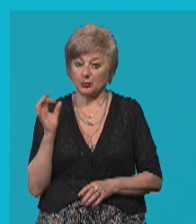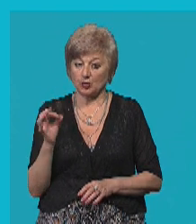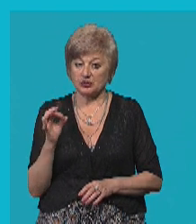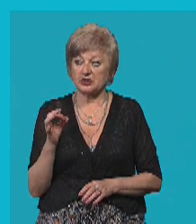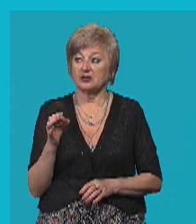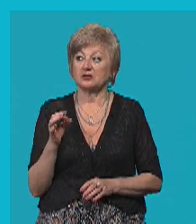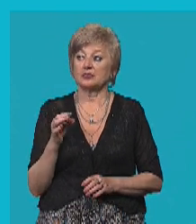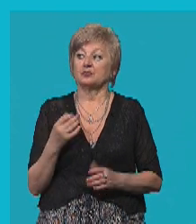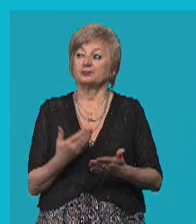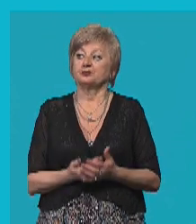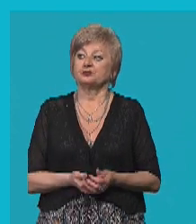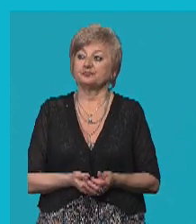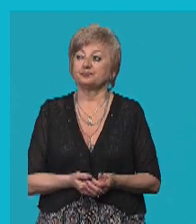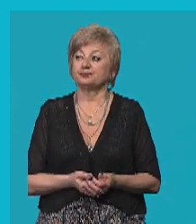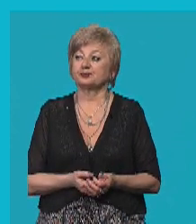44,2%.